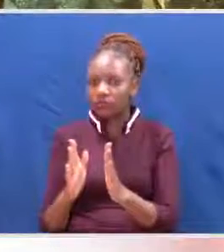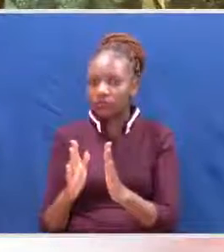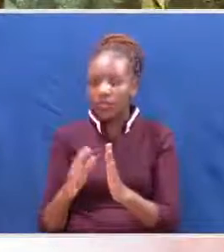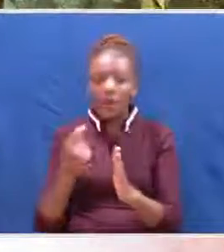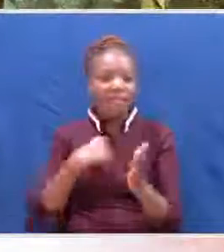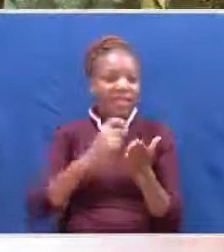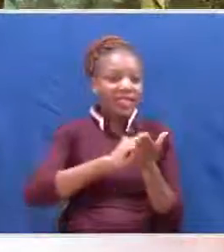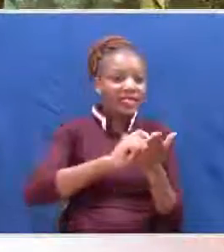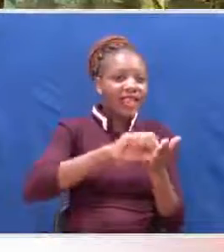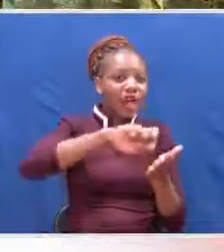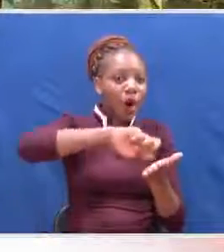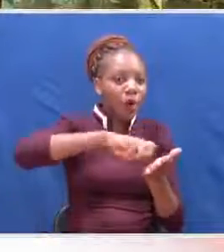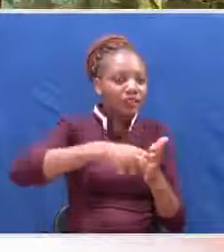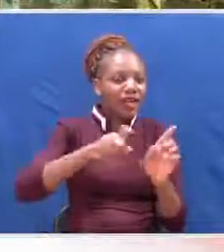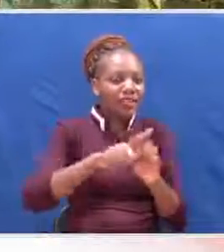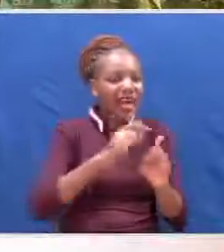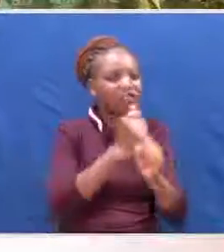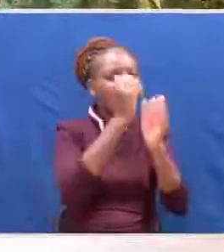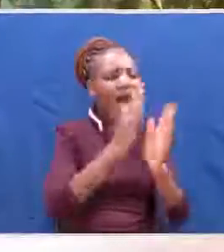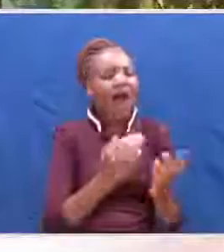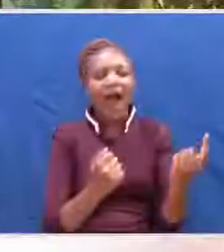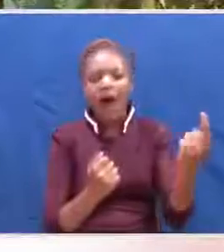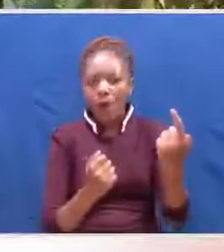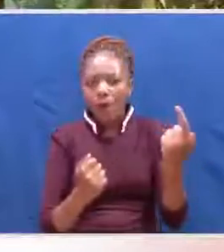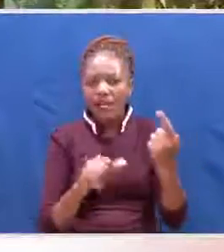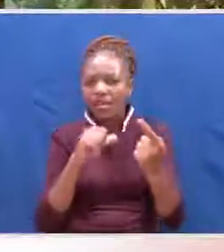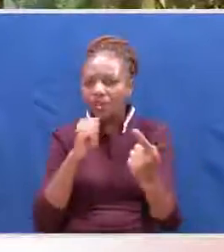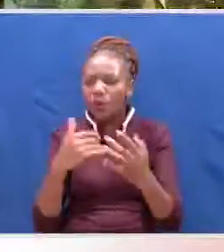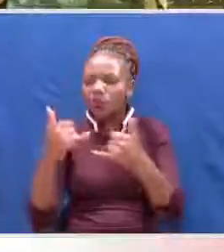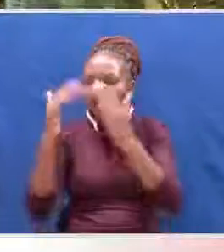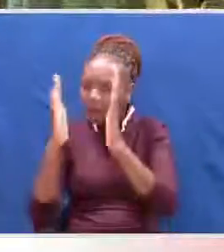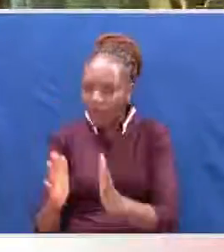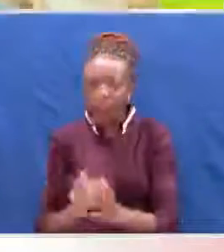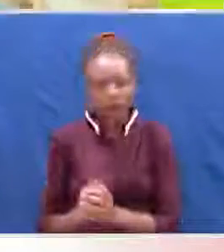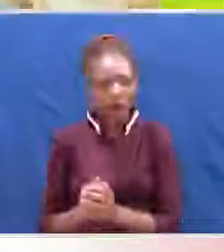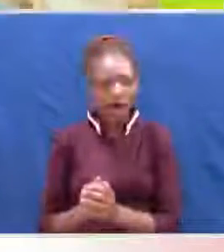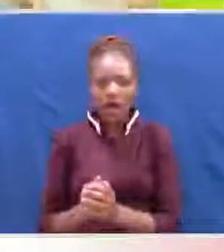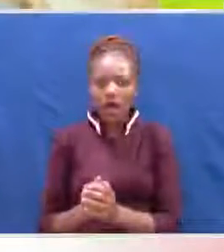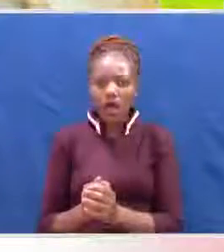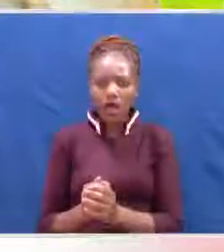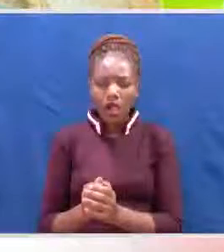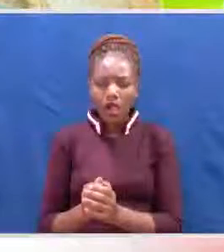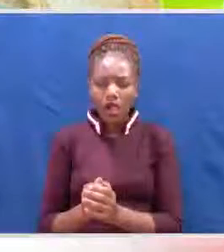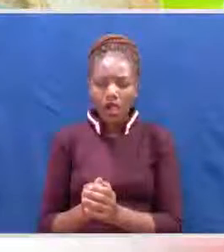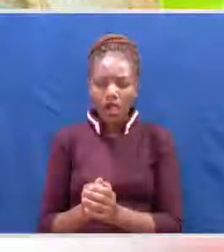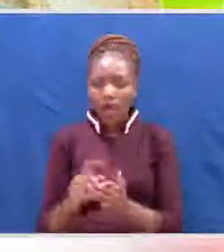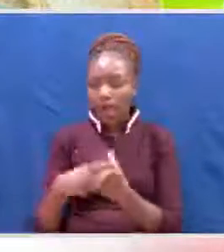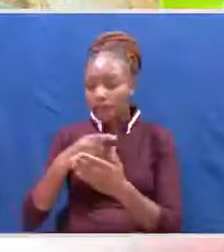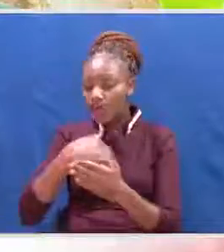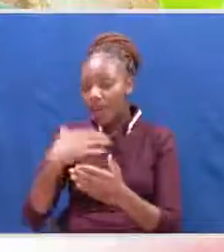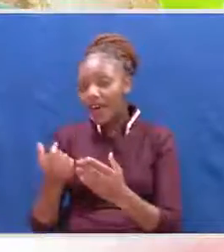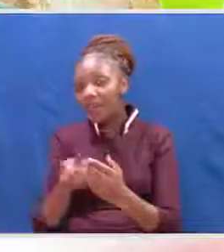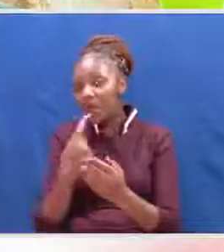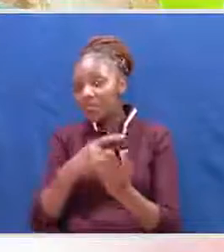kampuni. Na kuna zile rules za company, zile insurance unakuwa covered kama waka. Yenye ukiumia company ndio inafaa